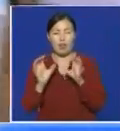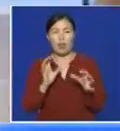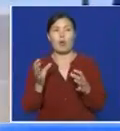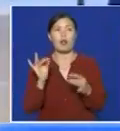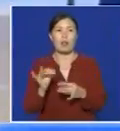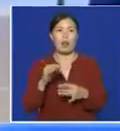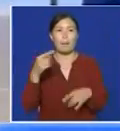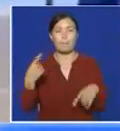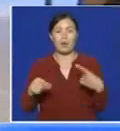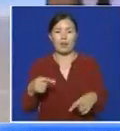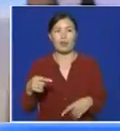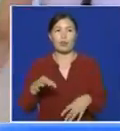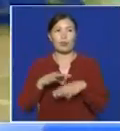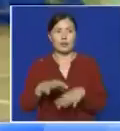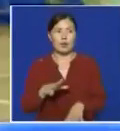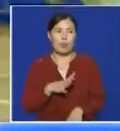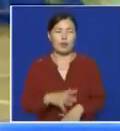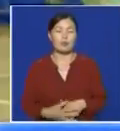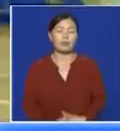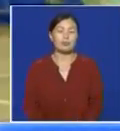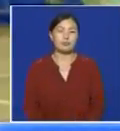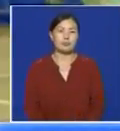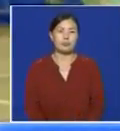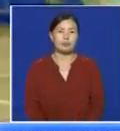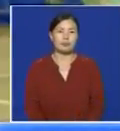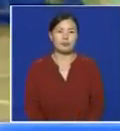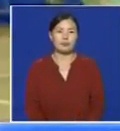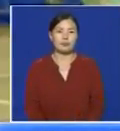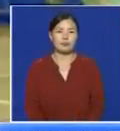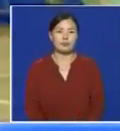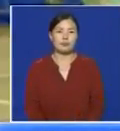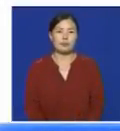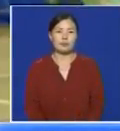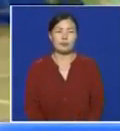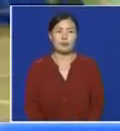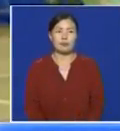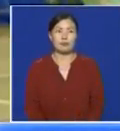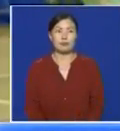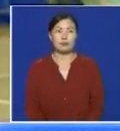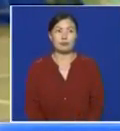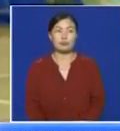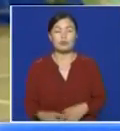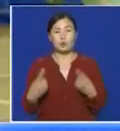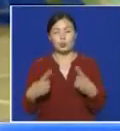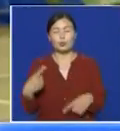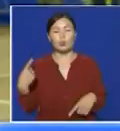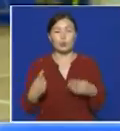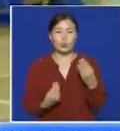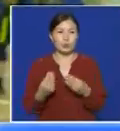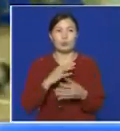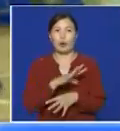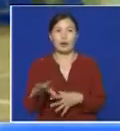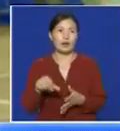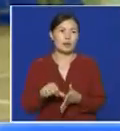және мини-футбол жарысы өткізілді. Бүгін МОП-пен ойнаймыз, мақсал болса байсамен. Басқа ойыншыларға осы қатысып